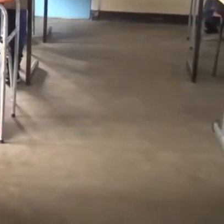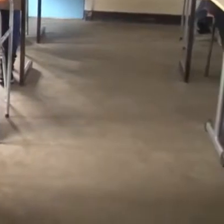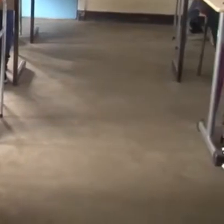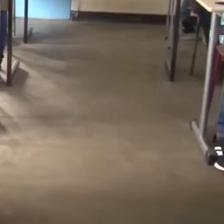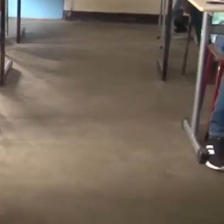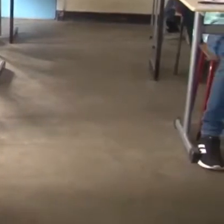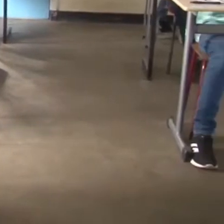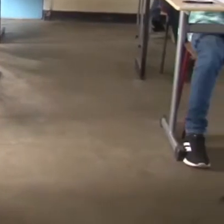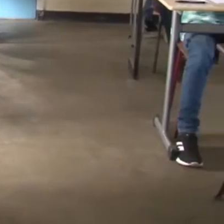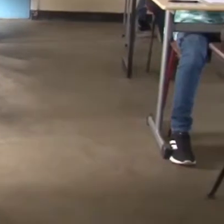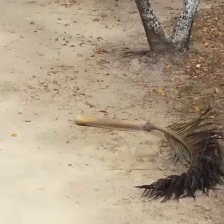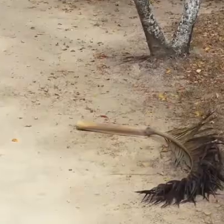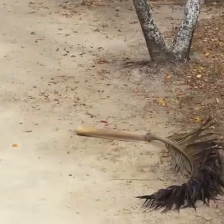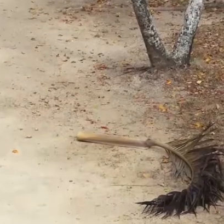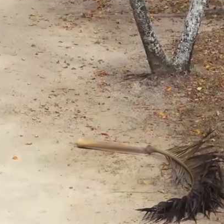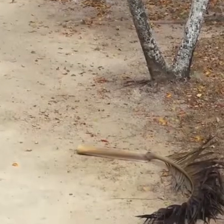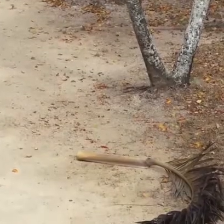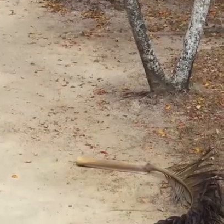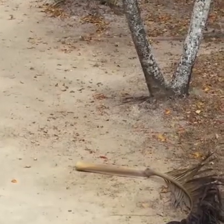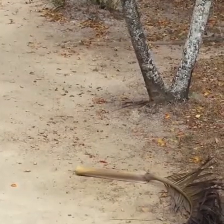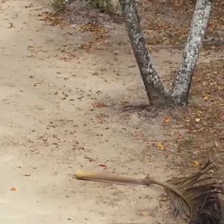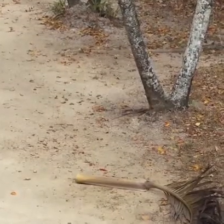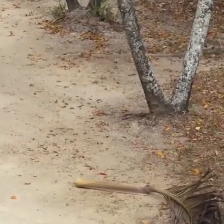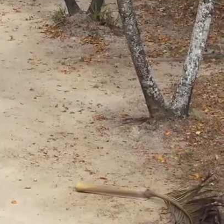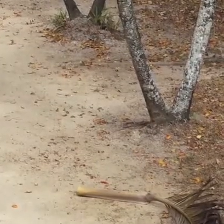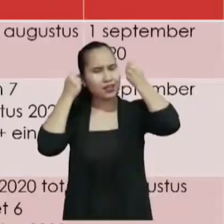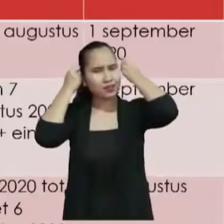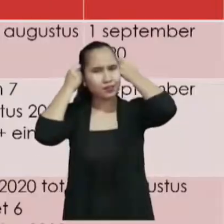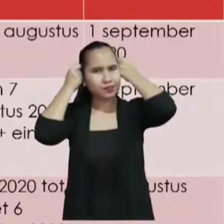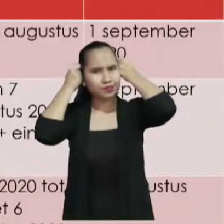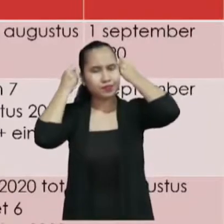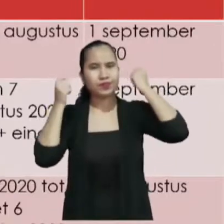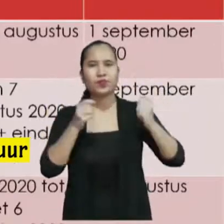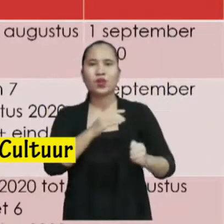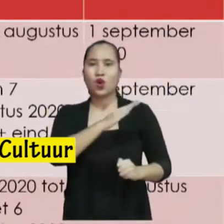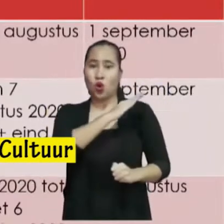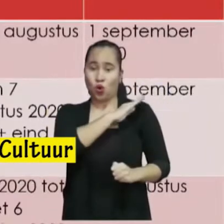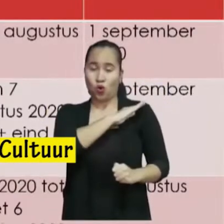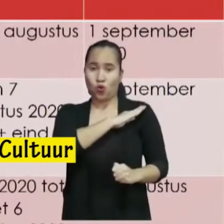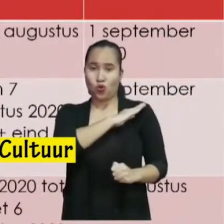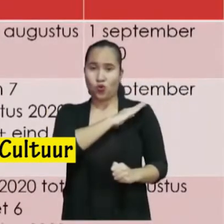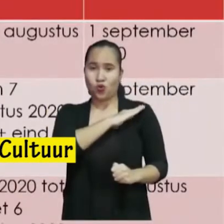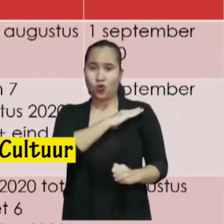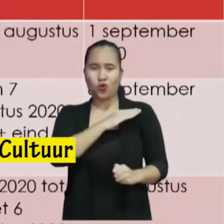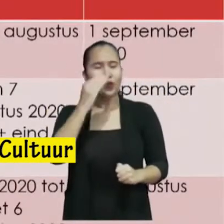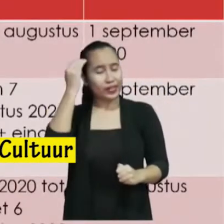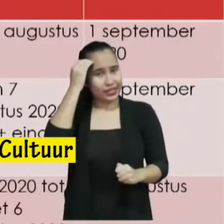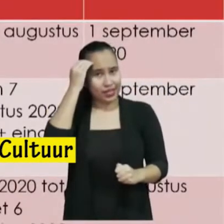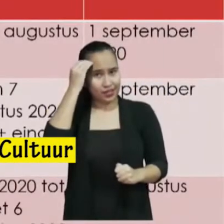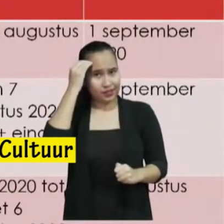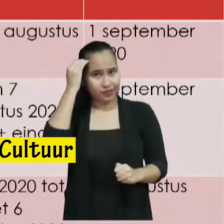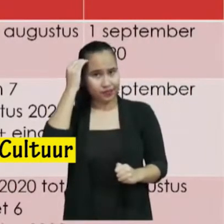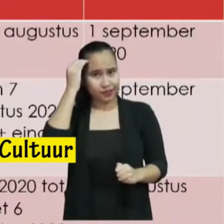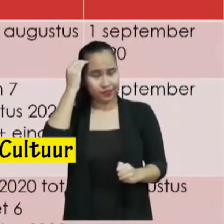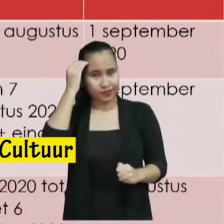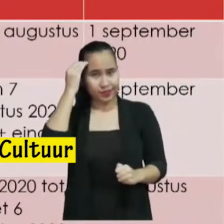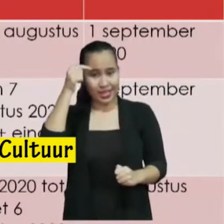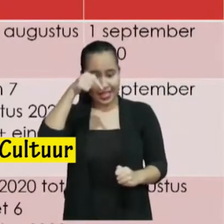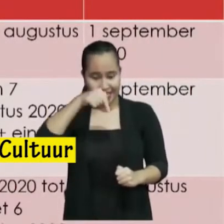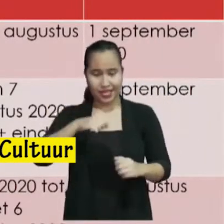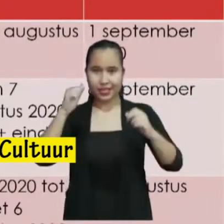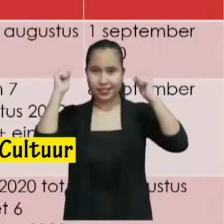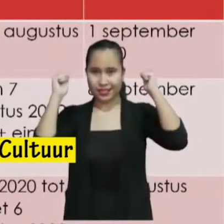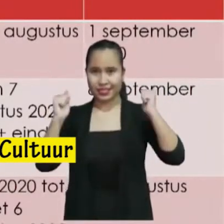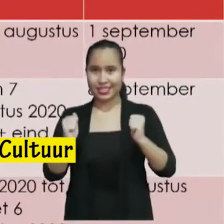alle vakken. De leervakken worden dit jaar niet getoetst. Verder hebben we er ook rekening mee gehouden dat